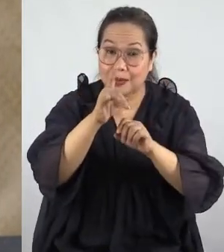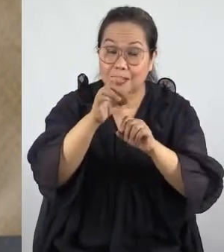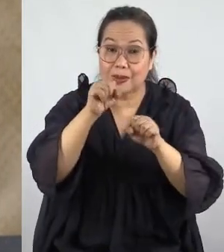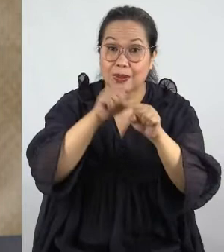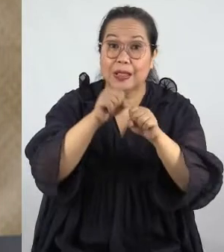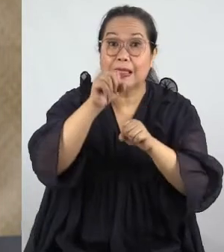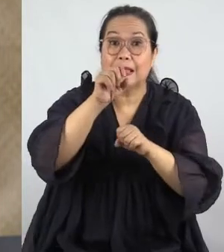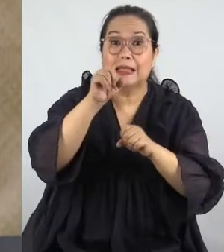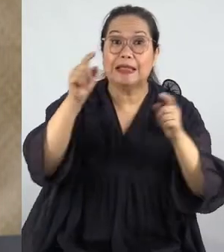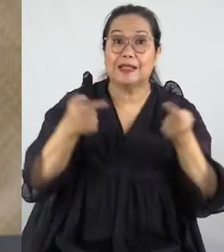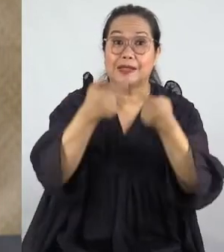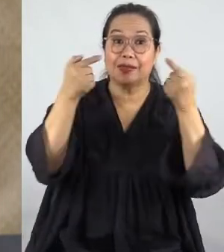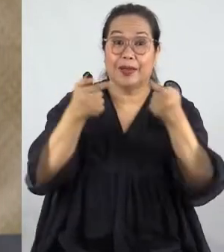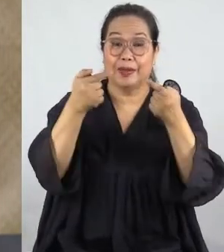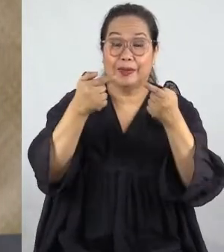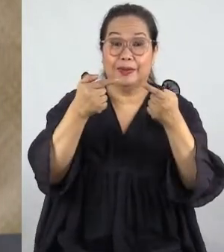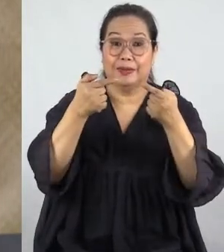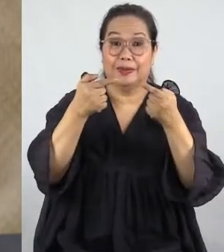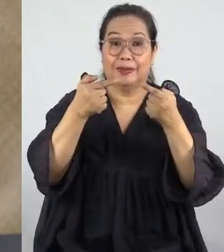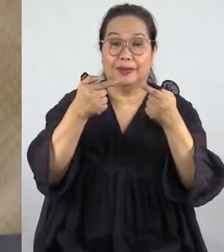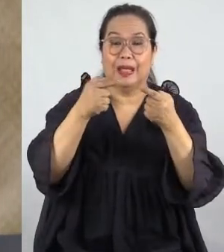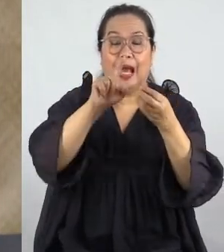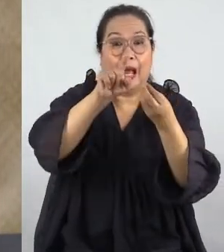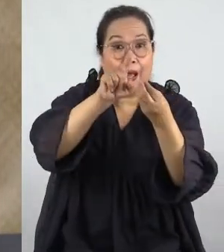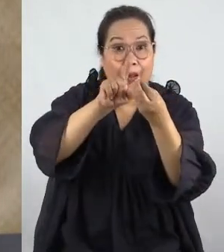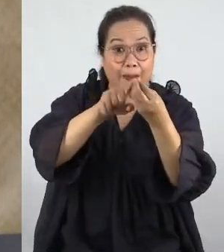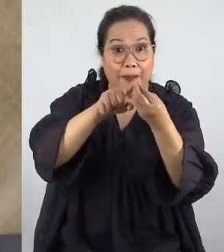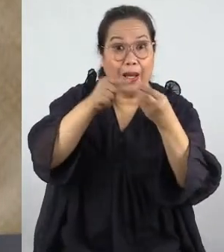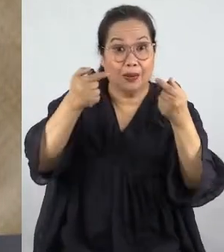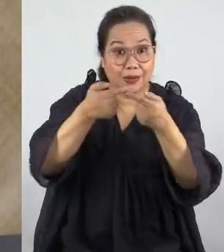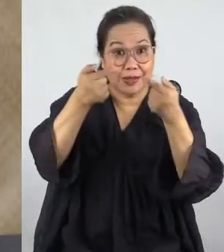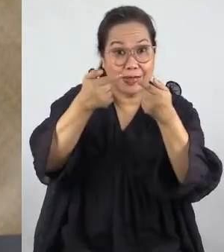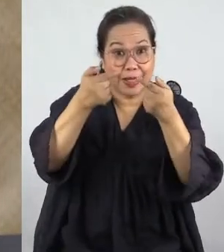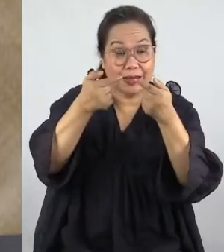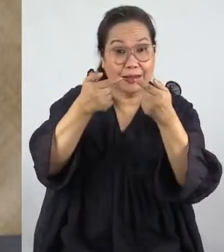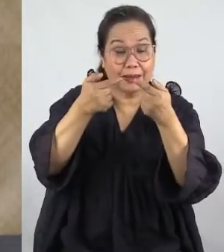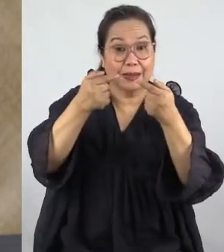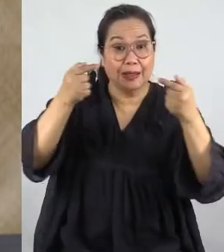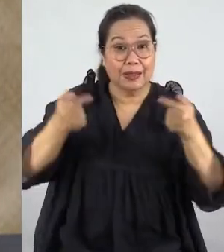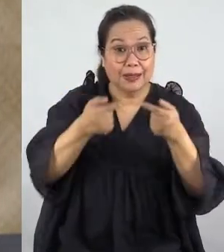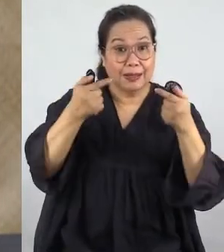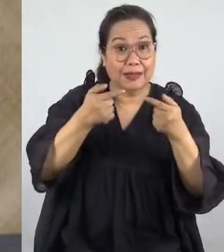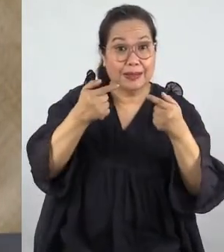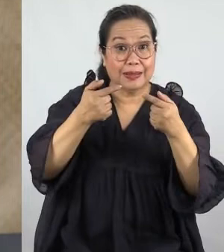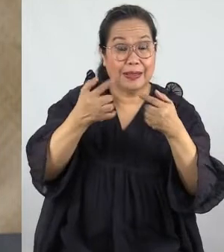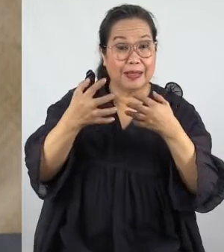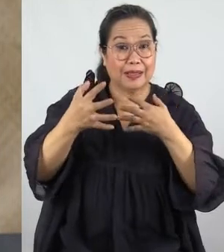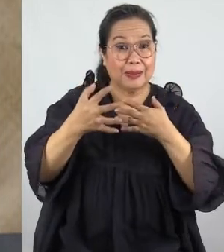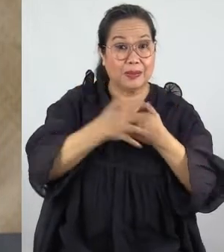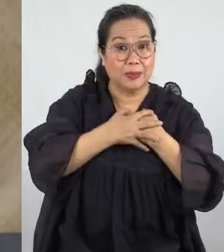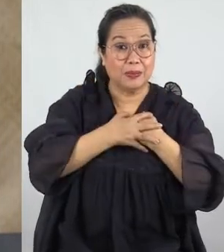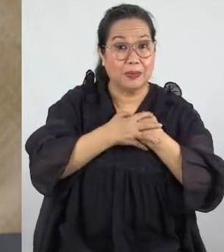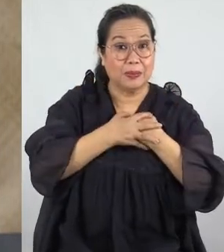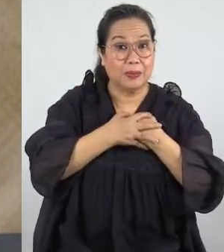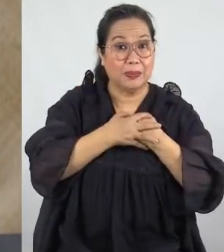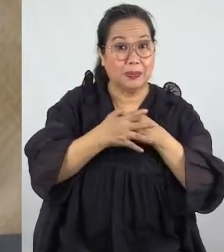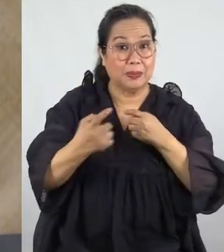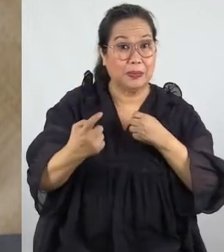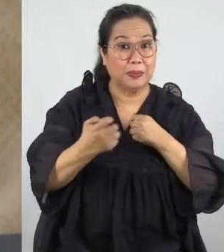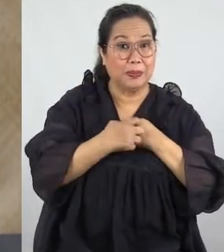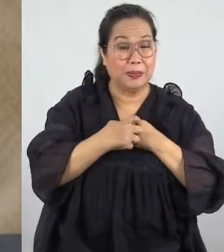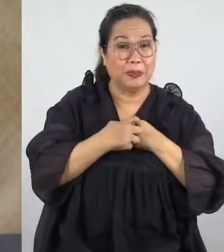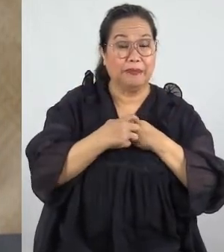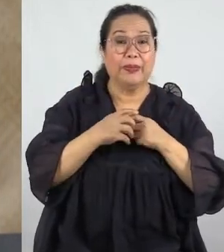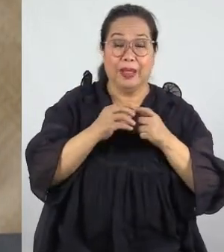sin. It's a particular sin. And the sin which clings so closely.